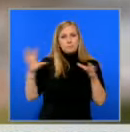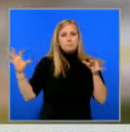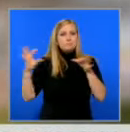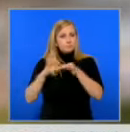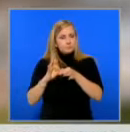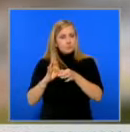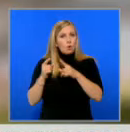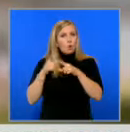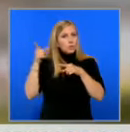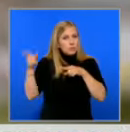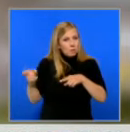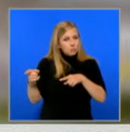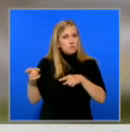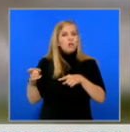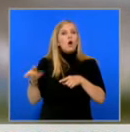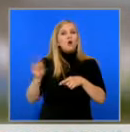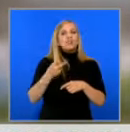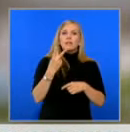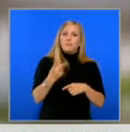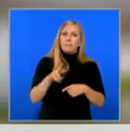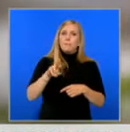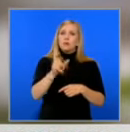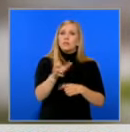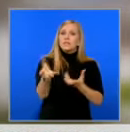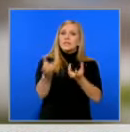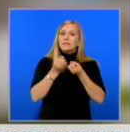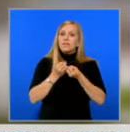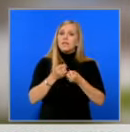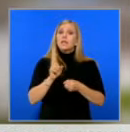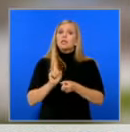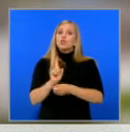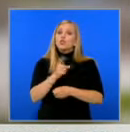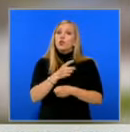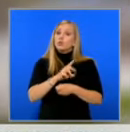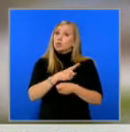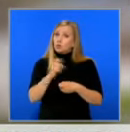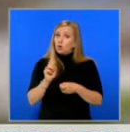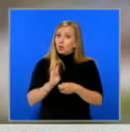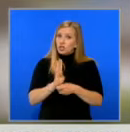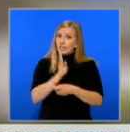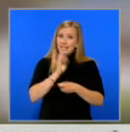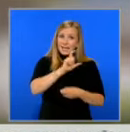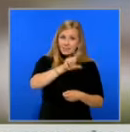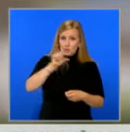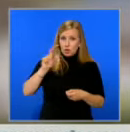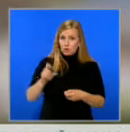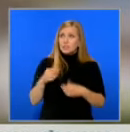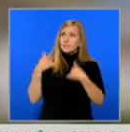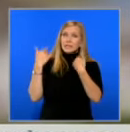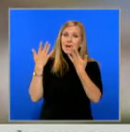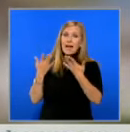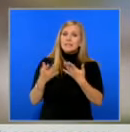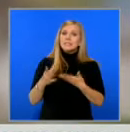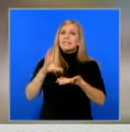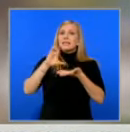мрежи от него и от още двама пълнолетни са иззети 114 флакона с райски газ и 360 патрона